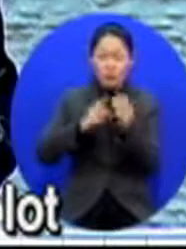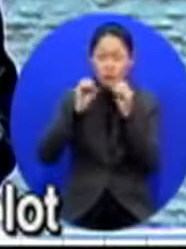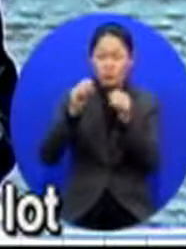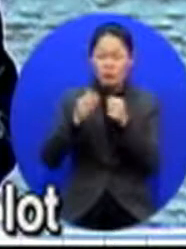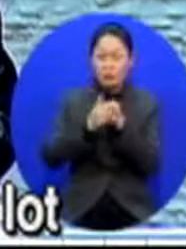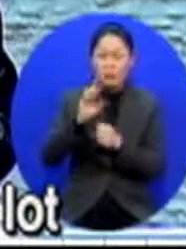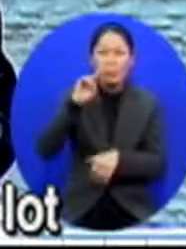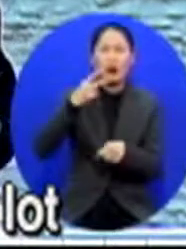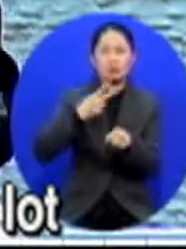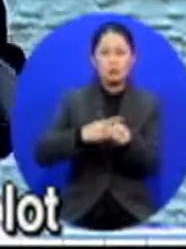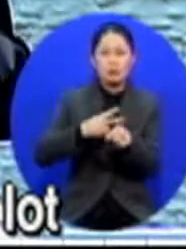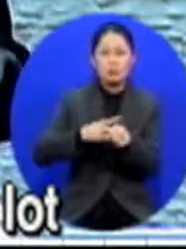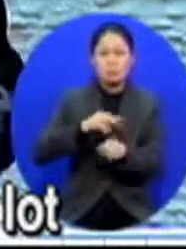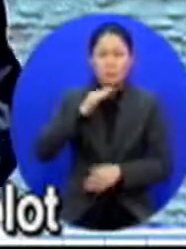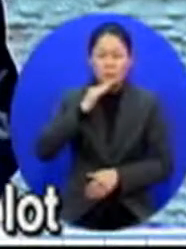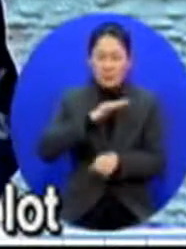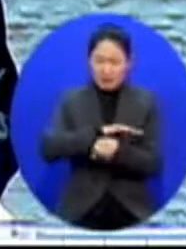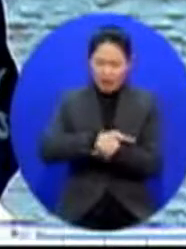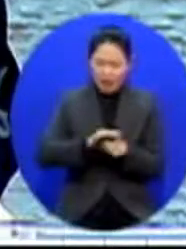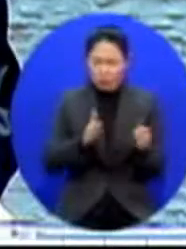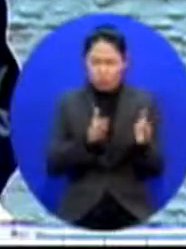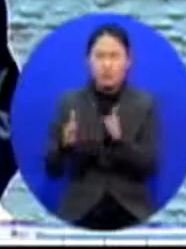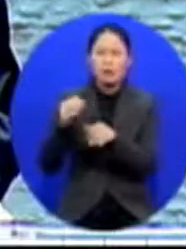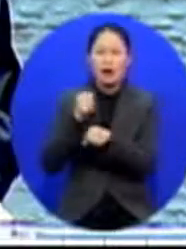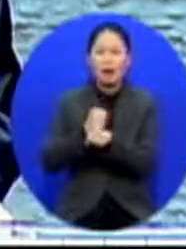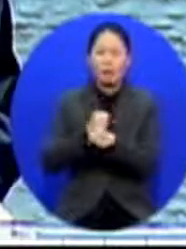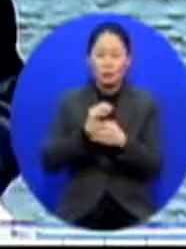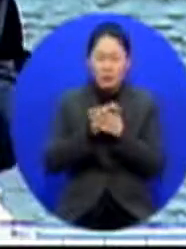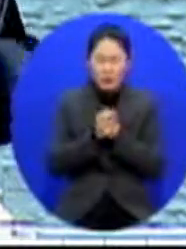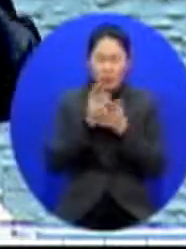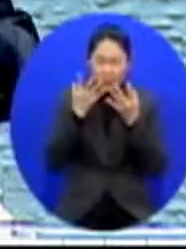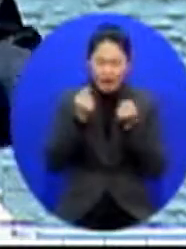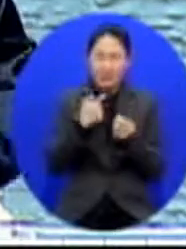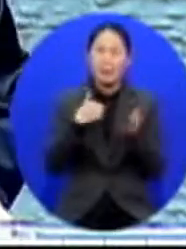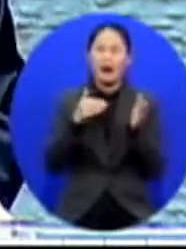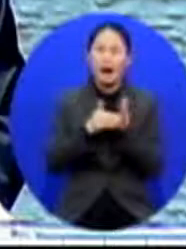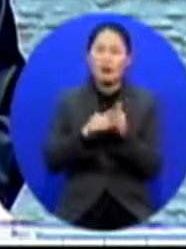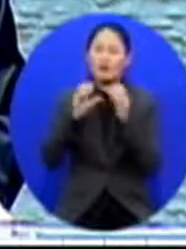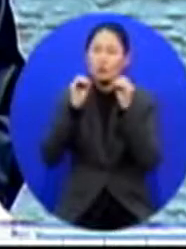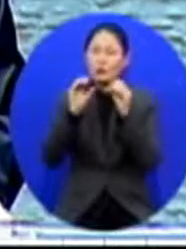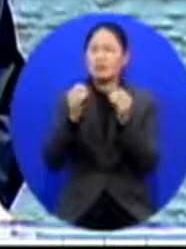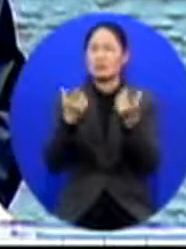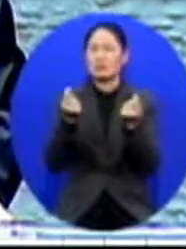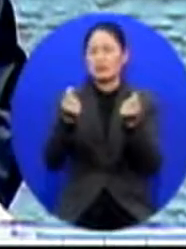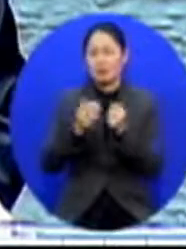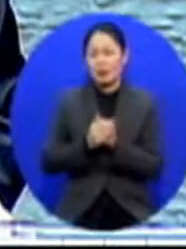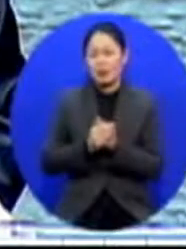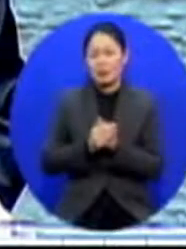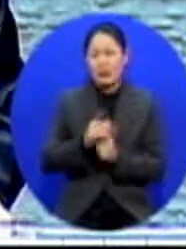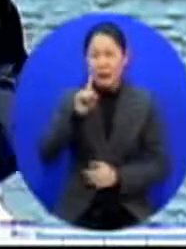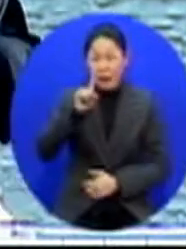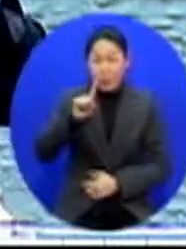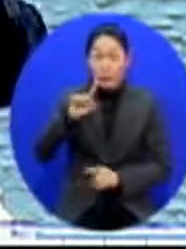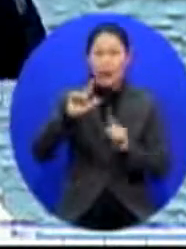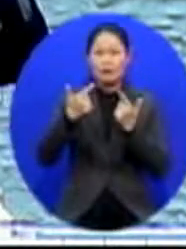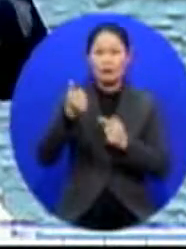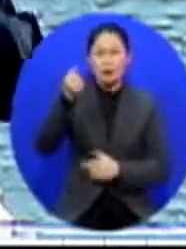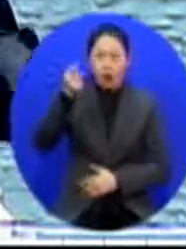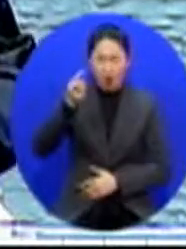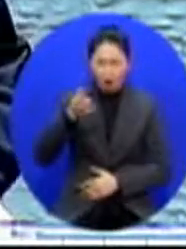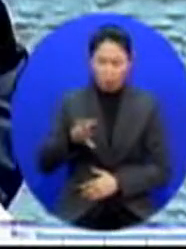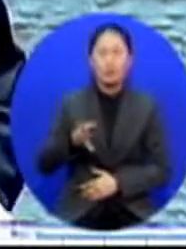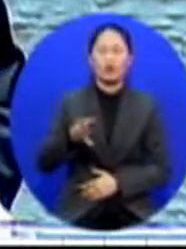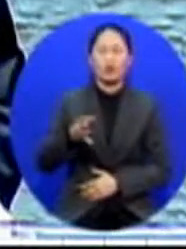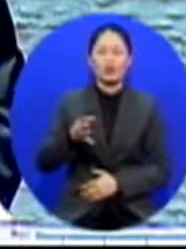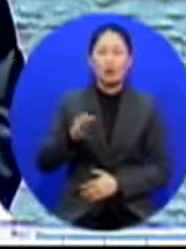바울이 얼마나 잘 준비하고 기도 많이 하고 전도 했겠습니까 그것도 한 번도 아니고 여러분